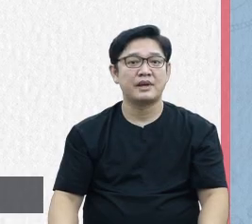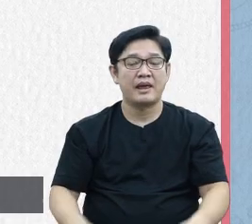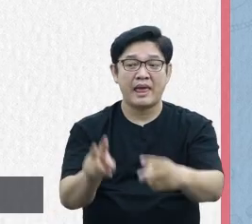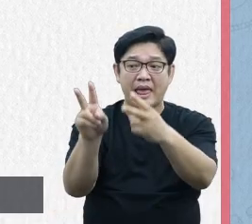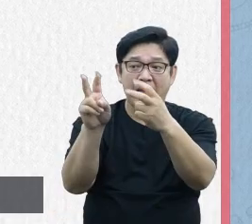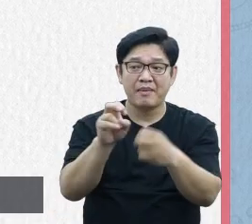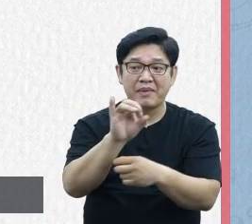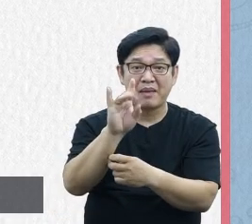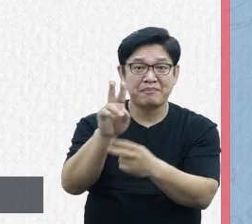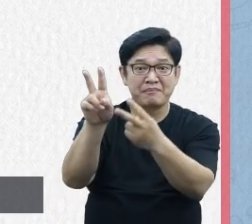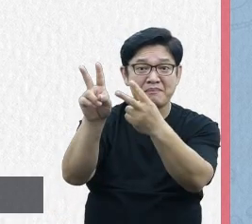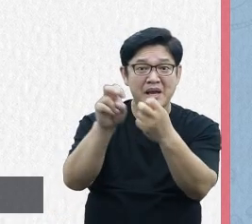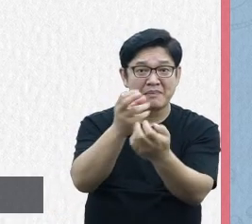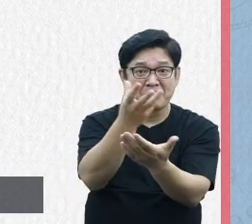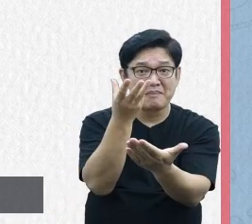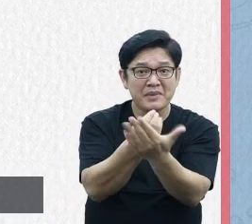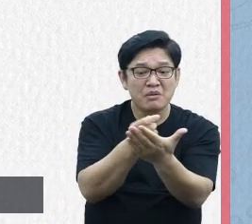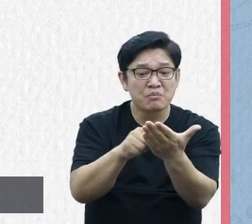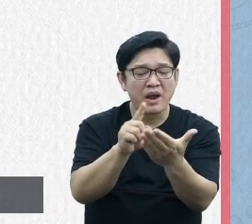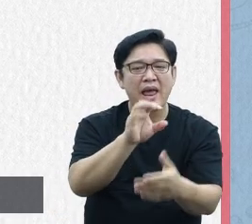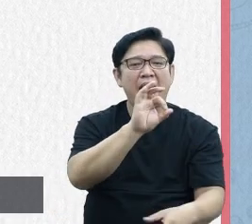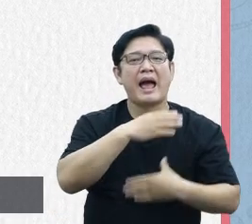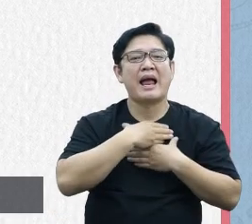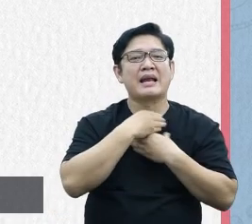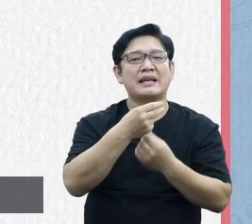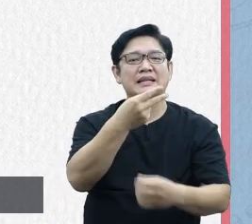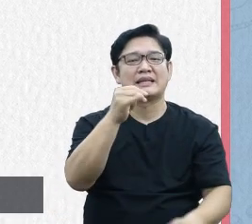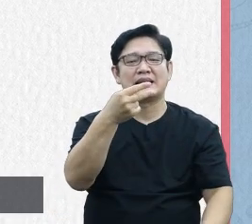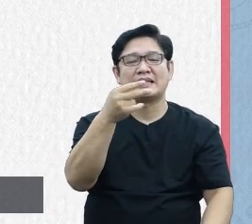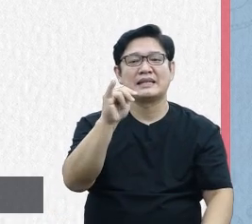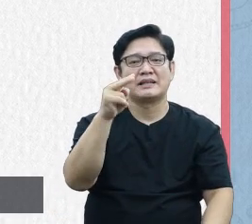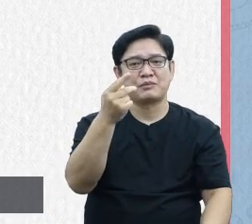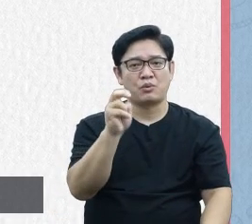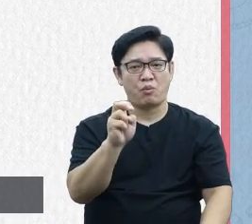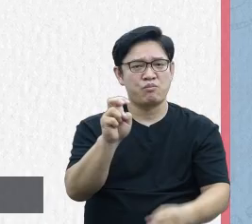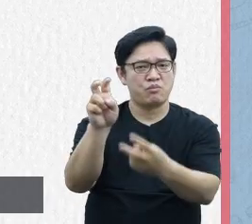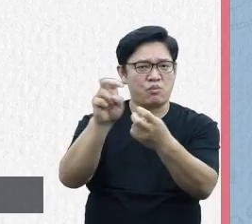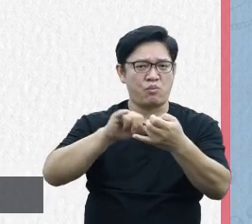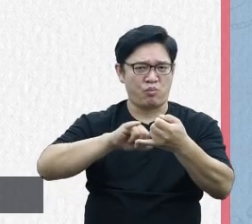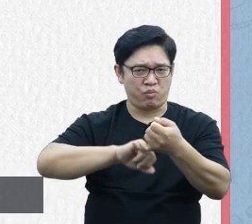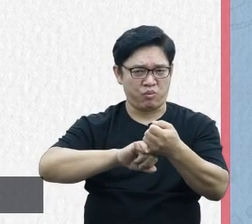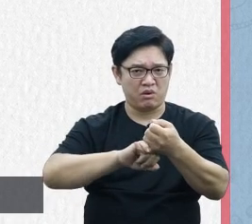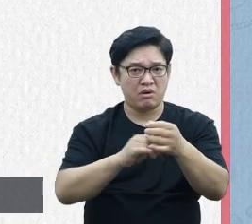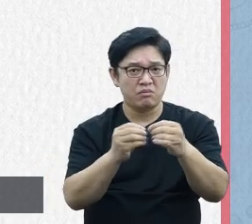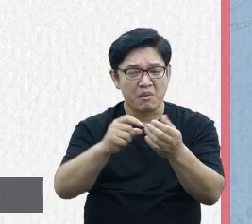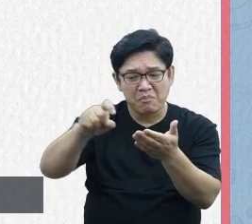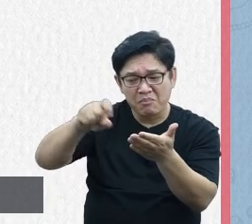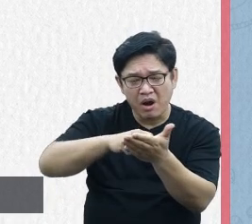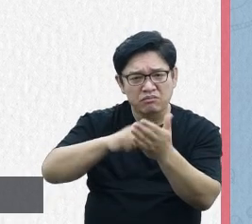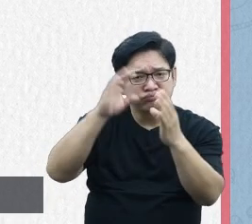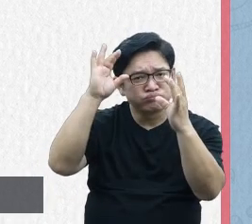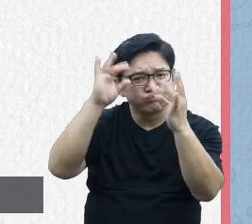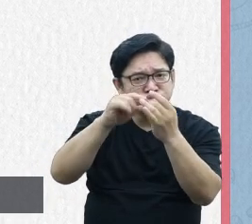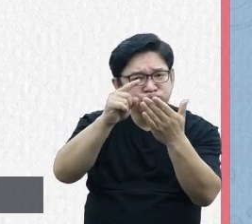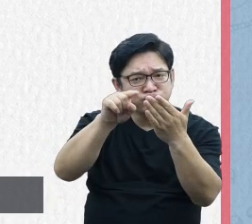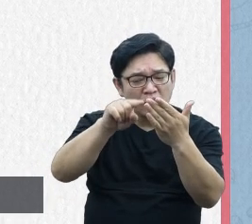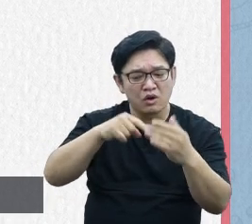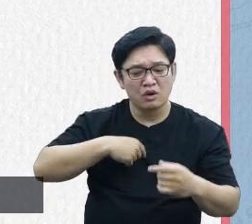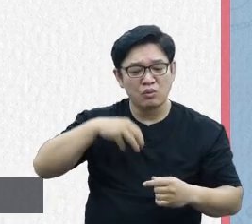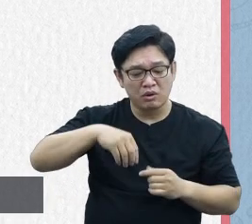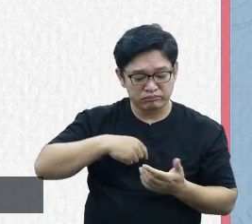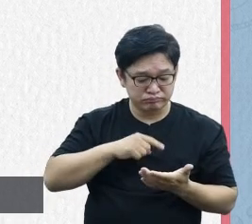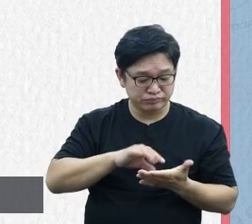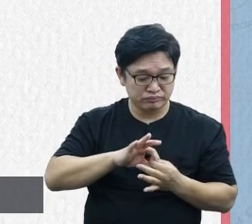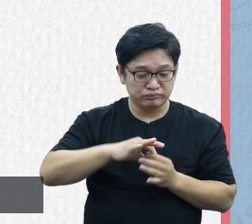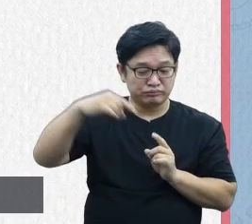앱스토어나 플레이스토어에서 안전 디딤돌 앱을 다운받으세요. 그리고 재난 문자 수신 동의, 휴대폰